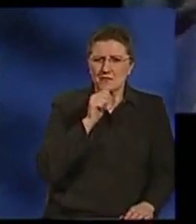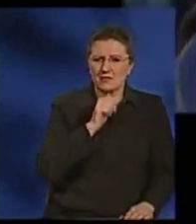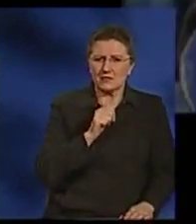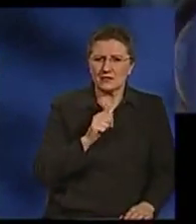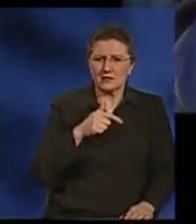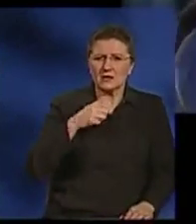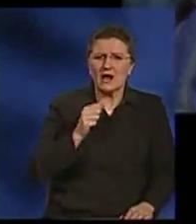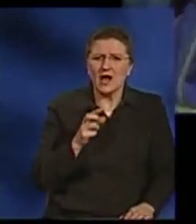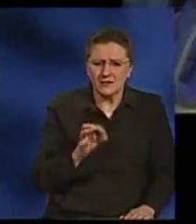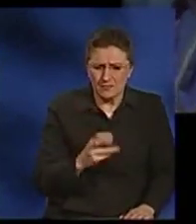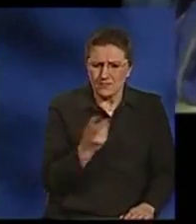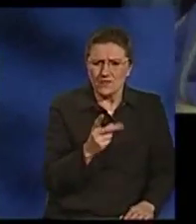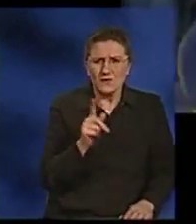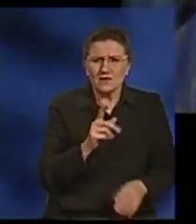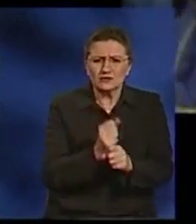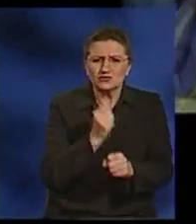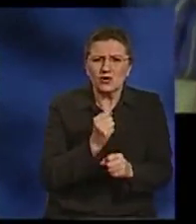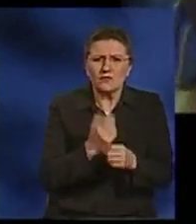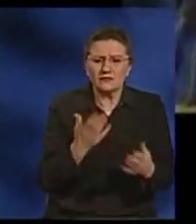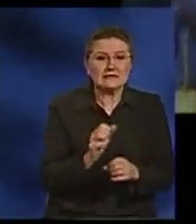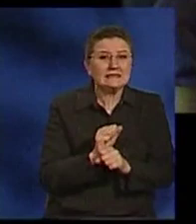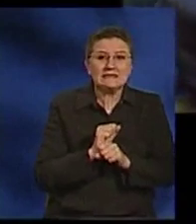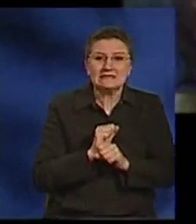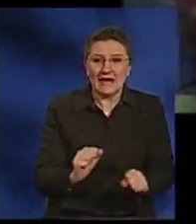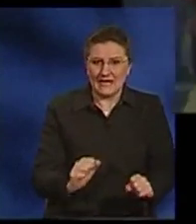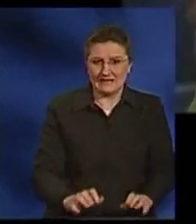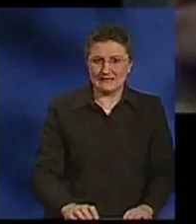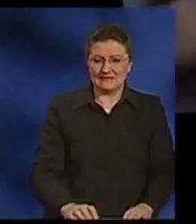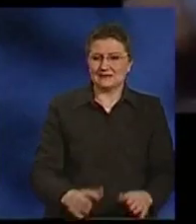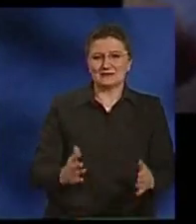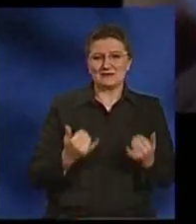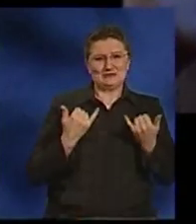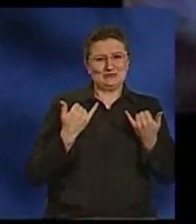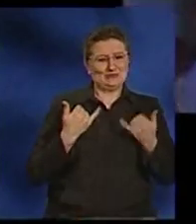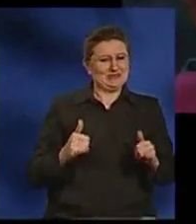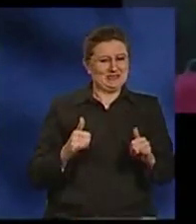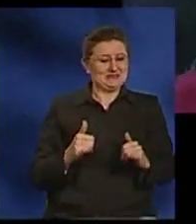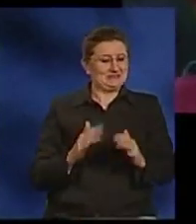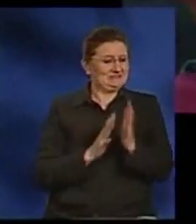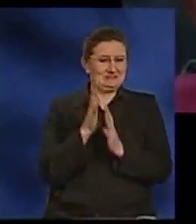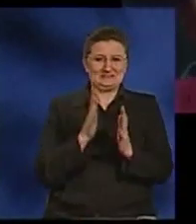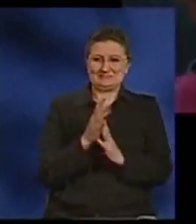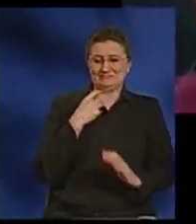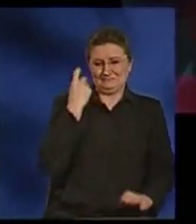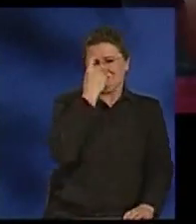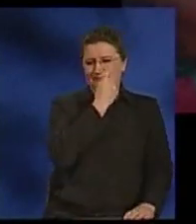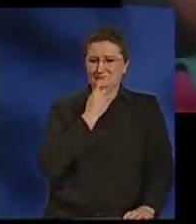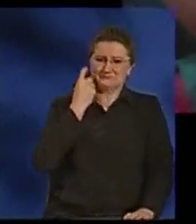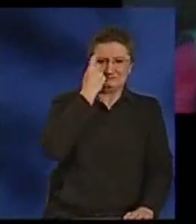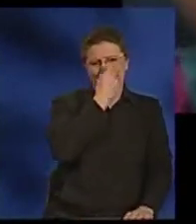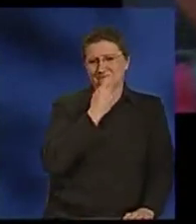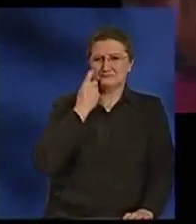Гарбо, намс Вы с ума сошли Остановитесь Какой чудесный корешок Ты с ним поймаешь, кайф, дружок А?